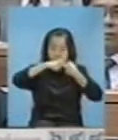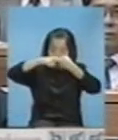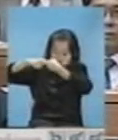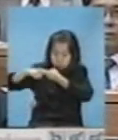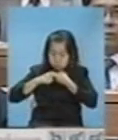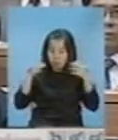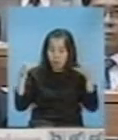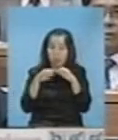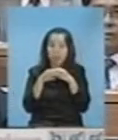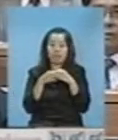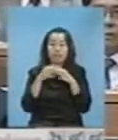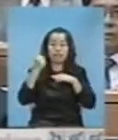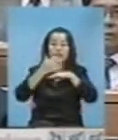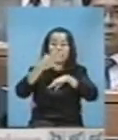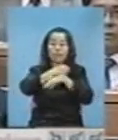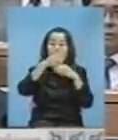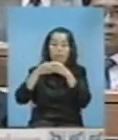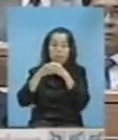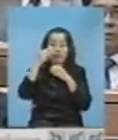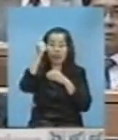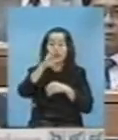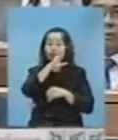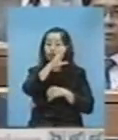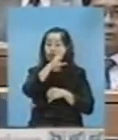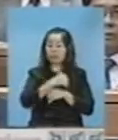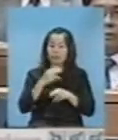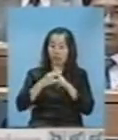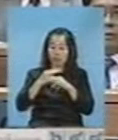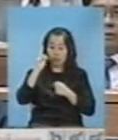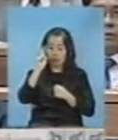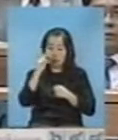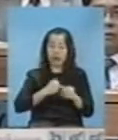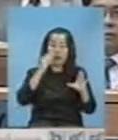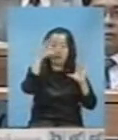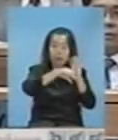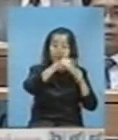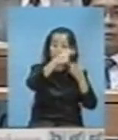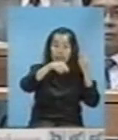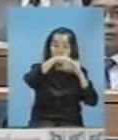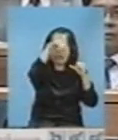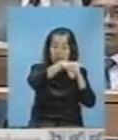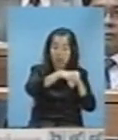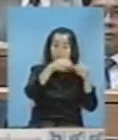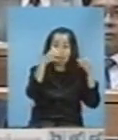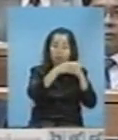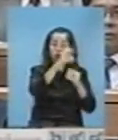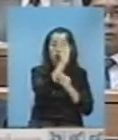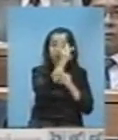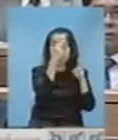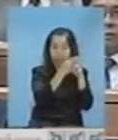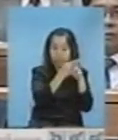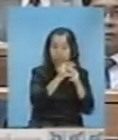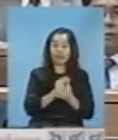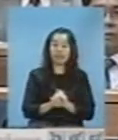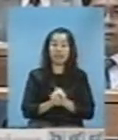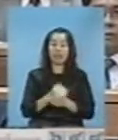มืองได้เช่นนายกอไก่ลงสมัครรับเลือกตั้งในนามพรรคขอไ